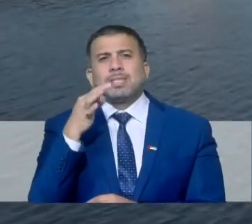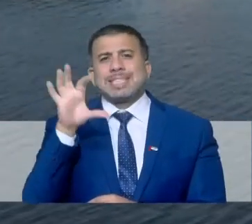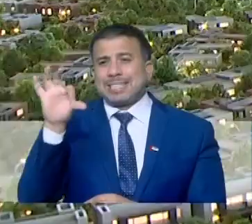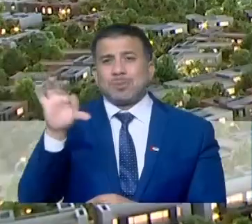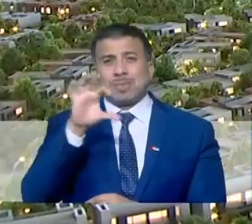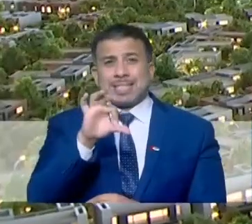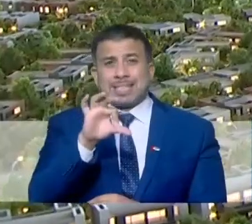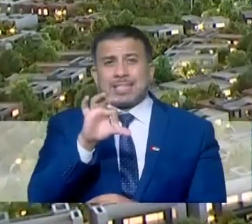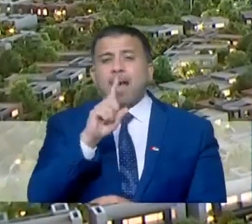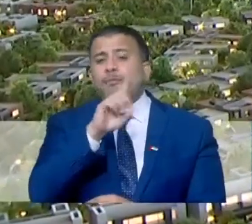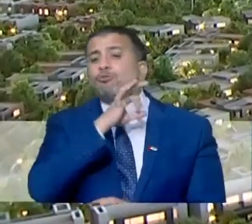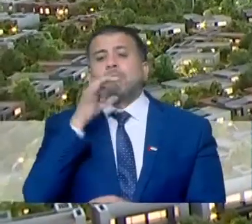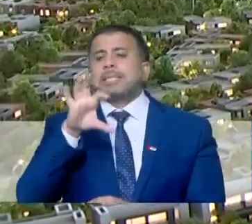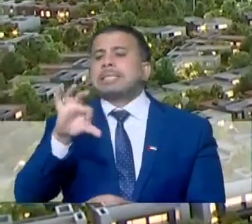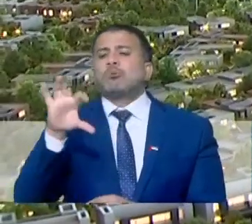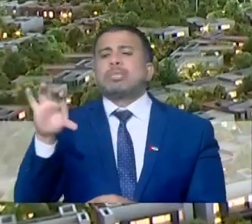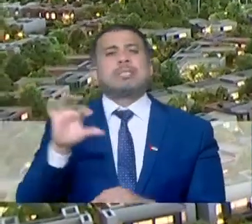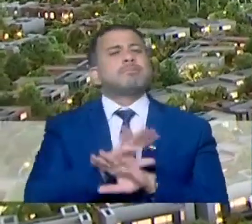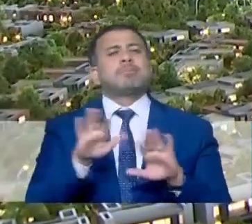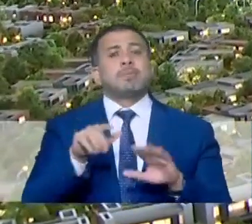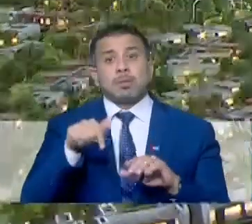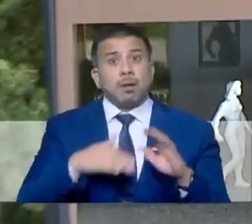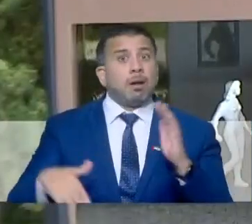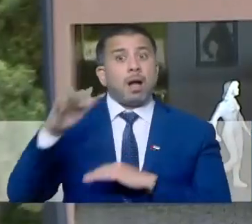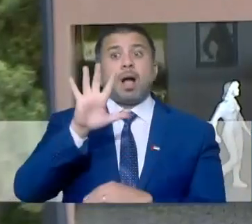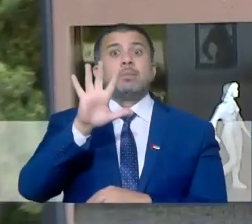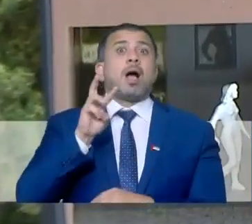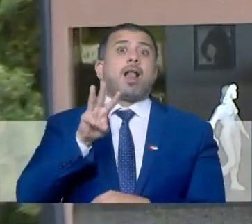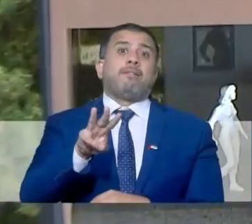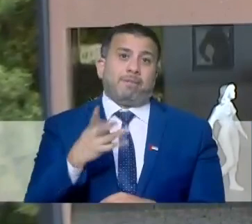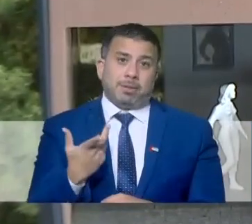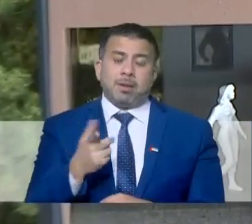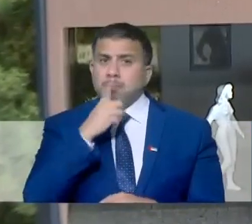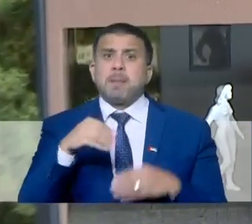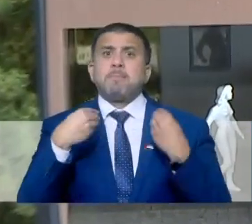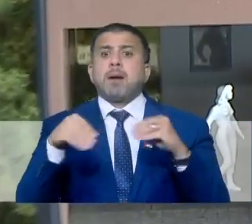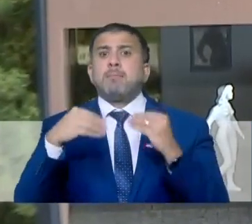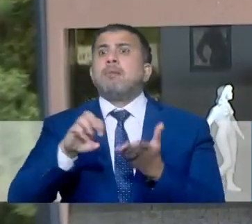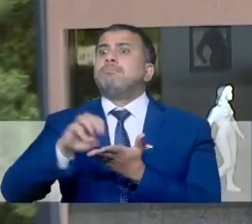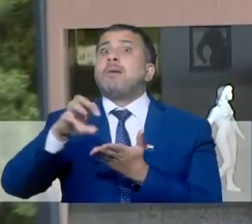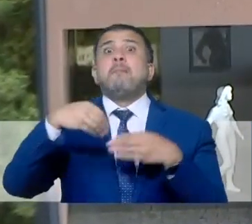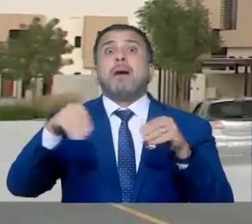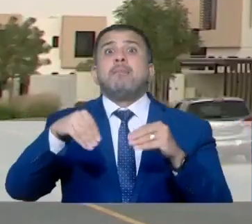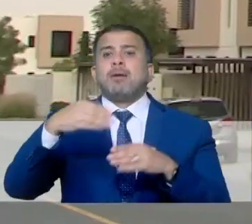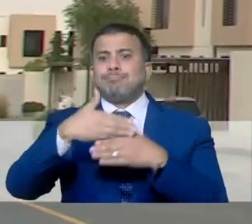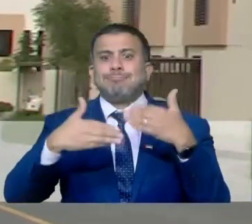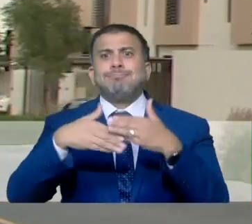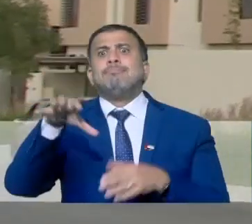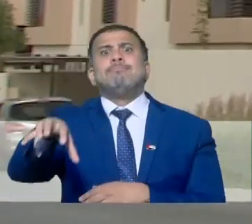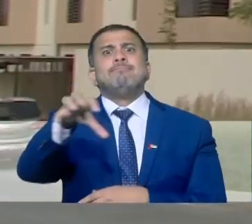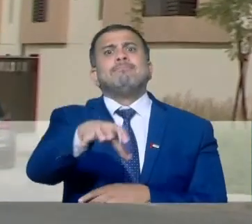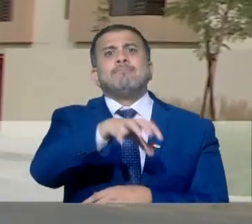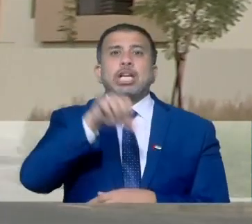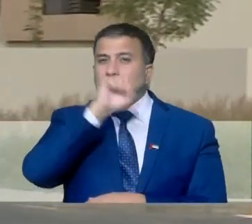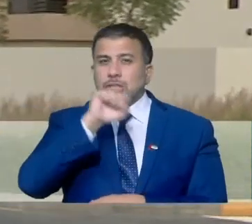2,999 معاملة فقط. وجرت معاملة البيع في 106 مناطق موزعة على مختلف مدن